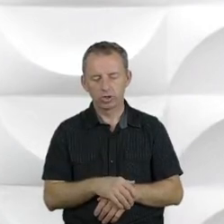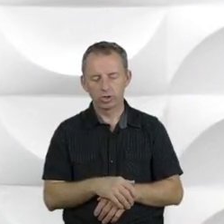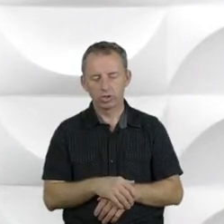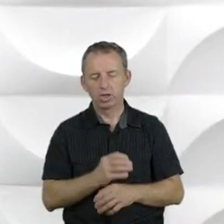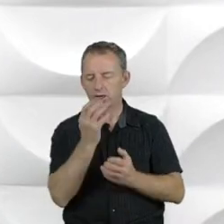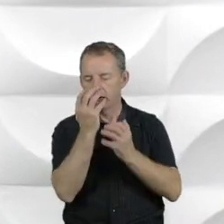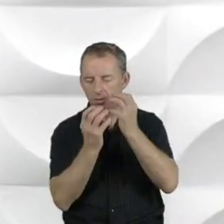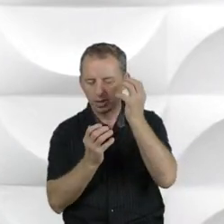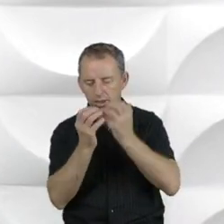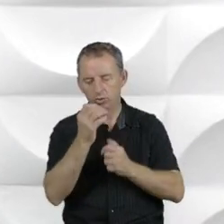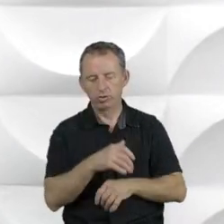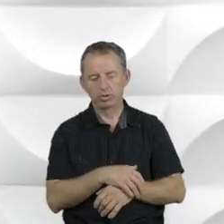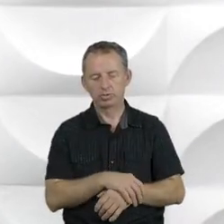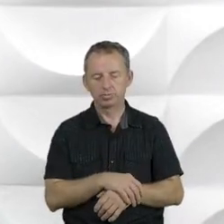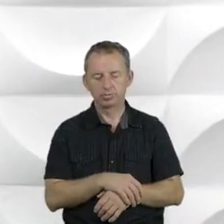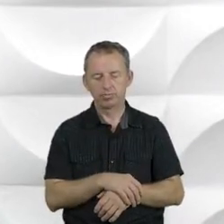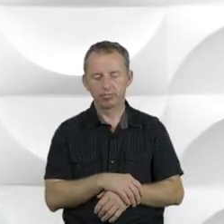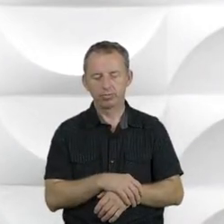kaprysów.